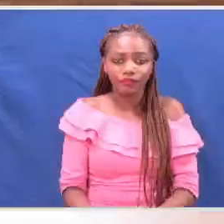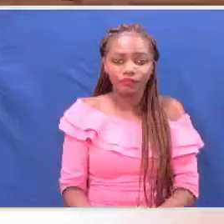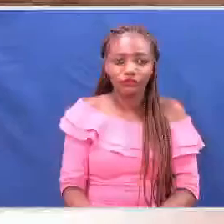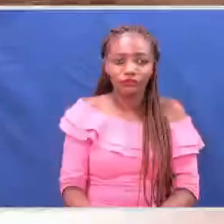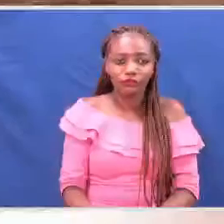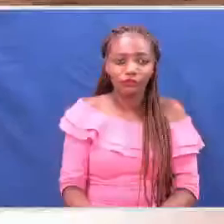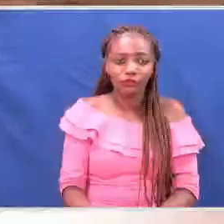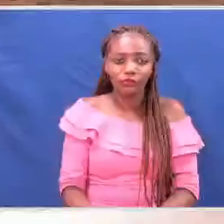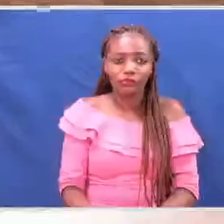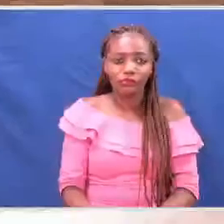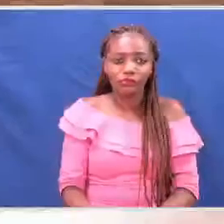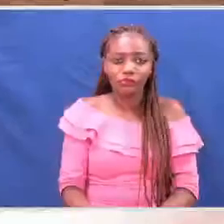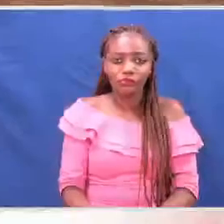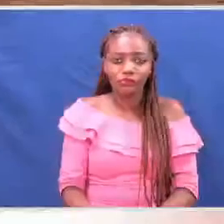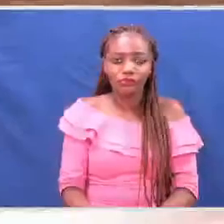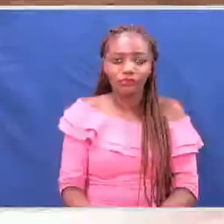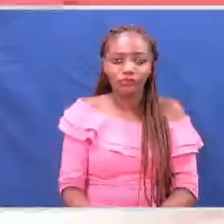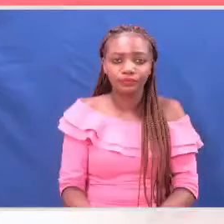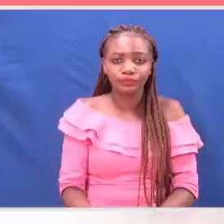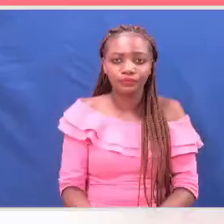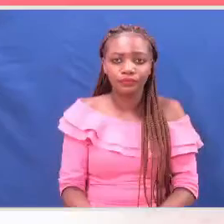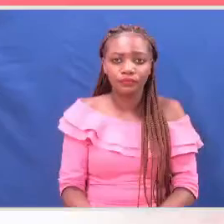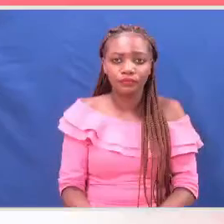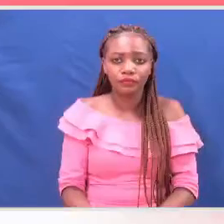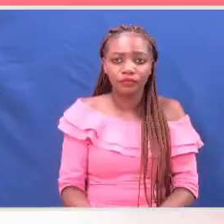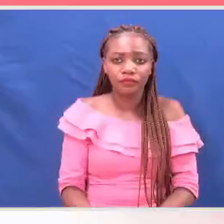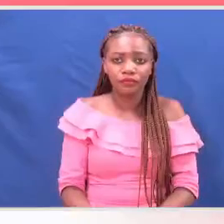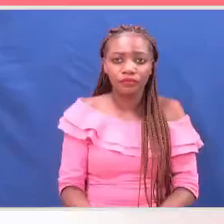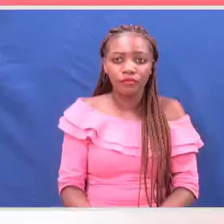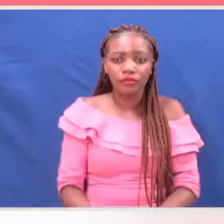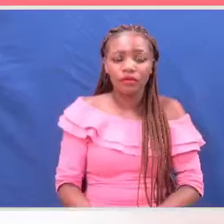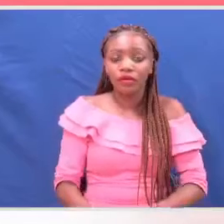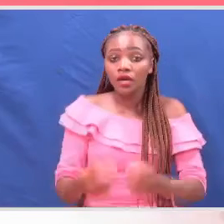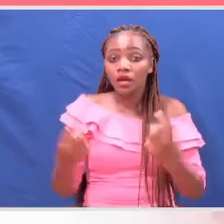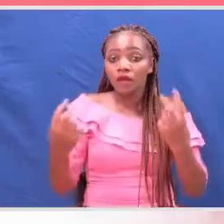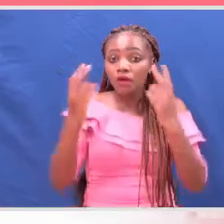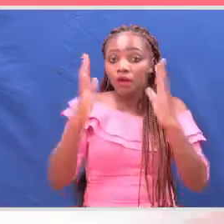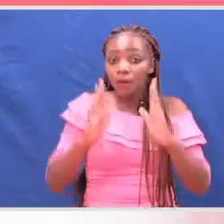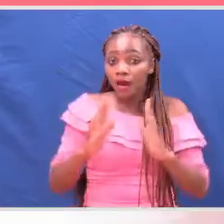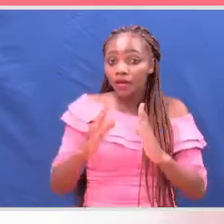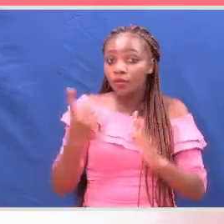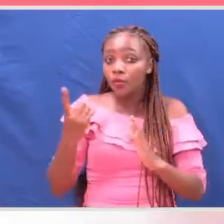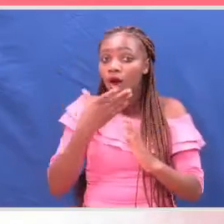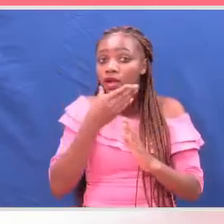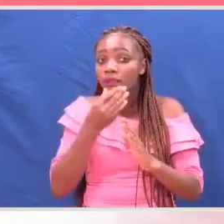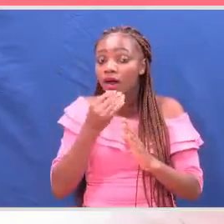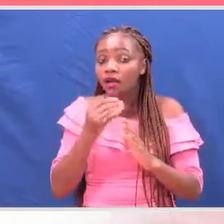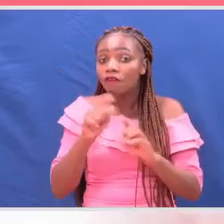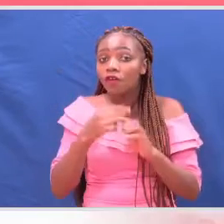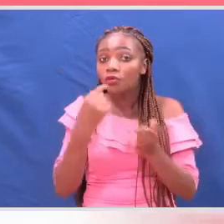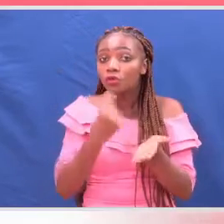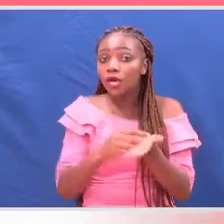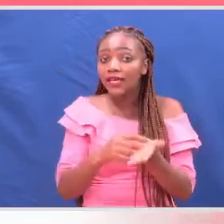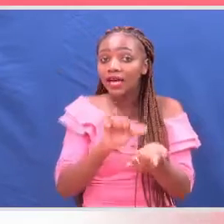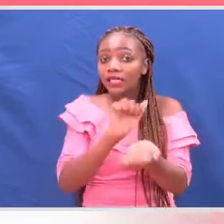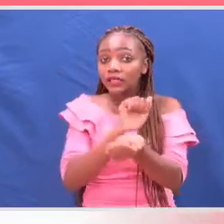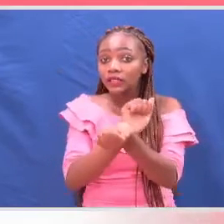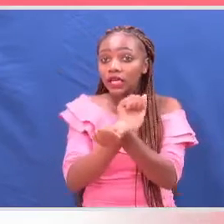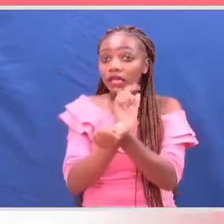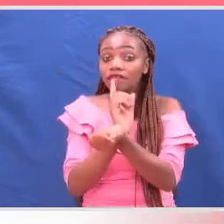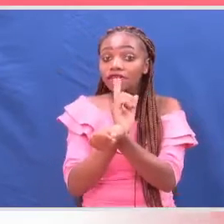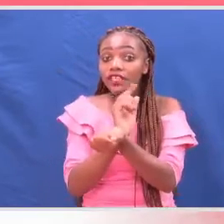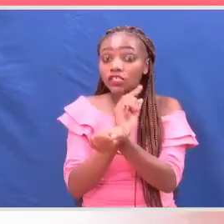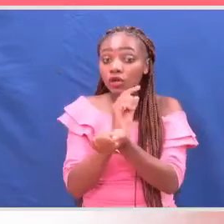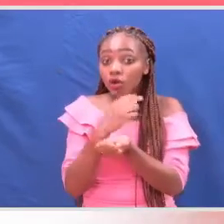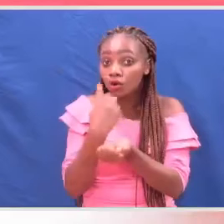Kaskazini, jina langu ni Wero Mwangi. Na mtazamaji, mwanaume mmoja raia wa Uganda amekamatwa na maafisa